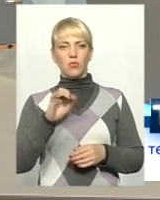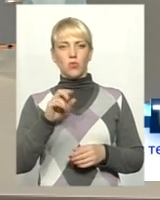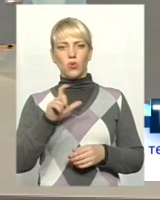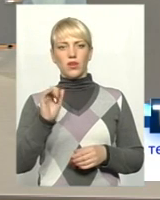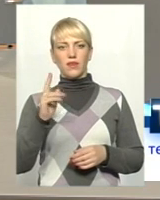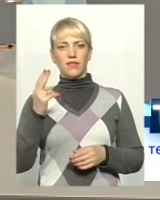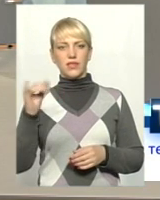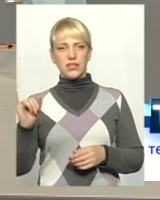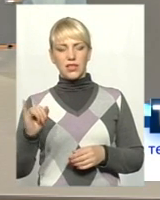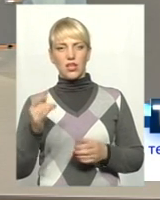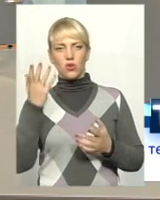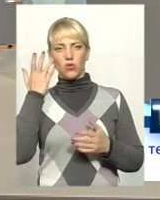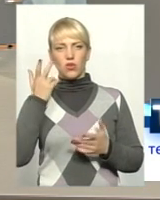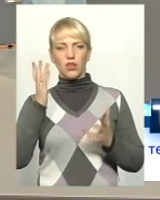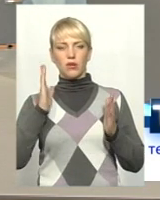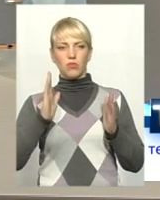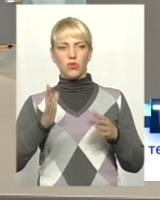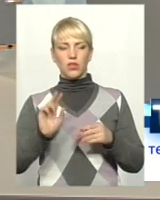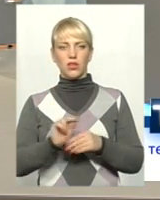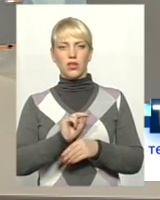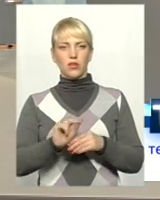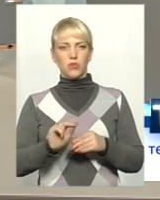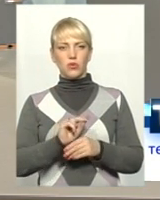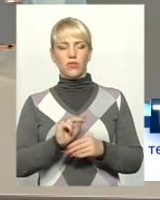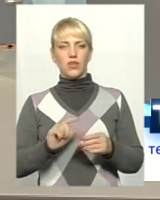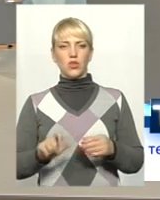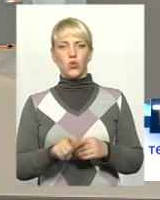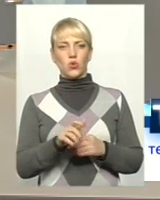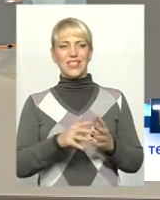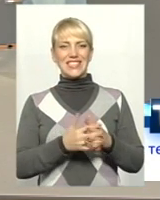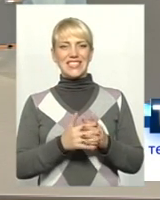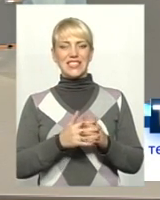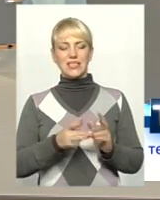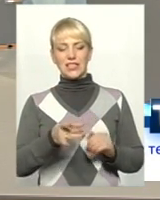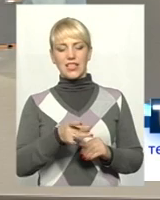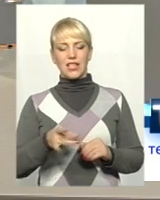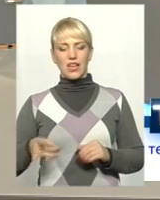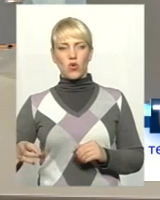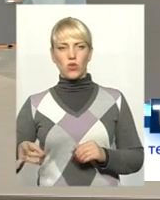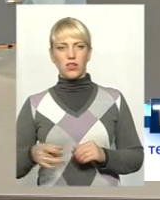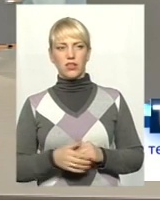Трибухівець? І коли почнуть ремонтувати дороги по сільських районах?